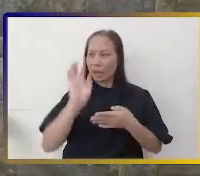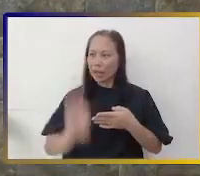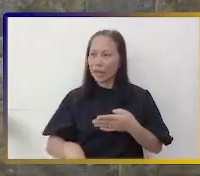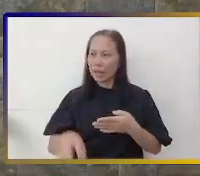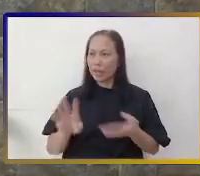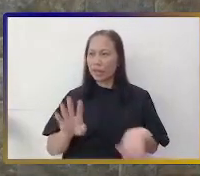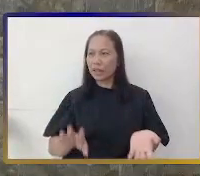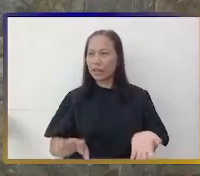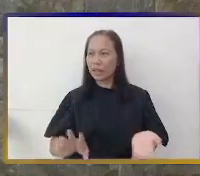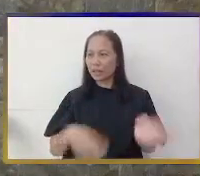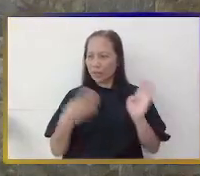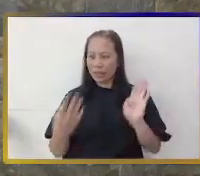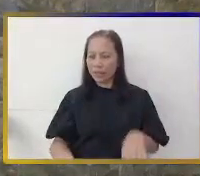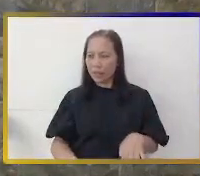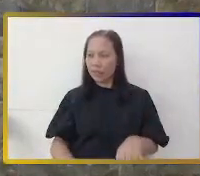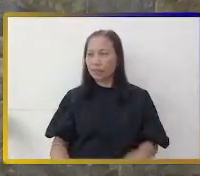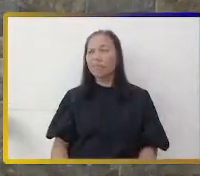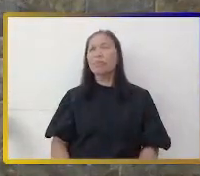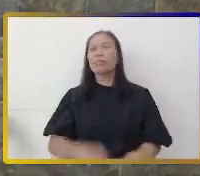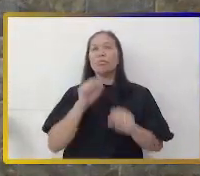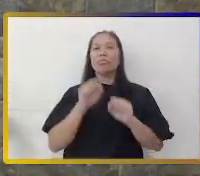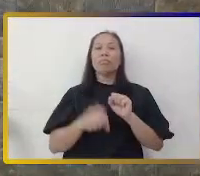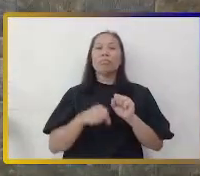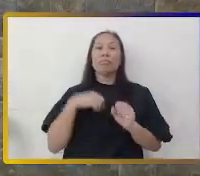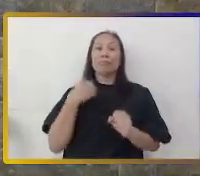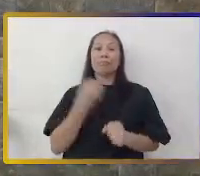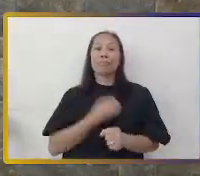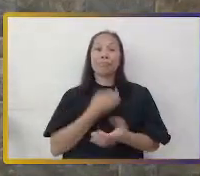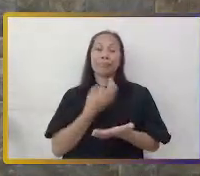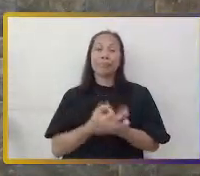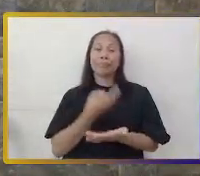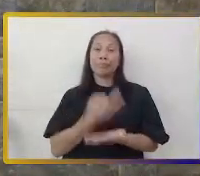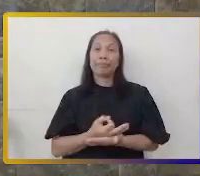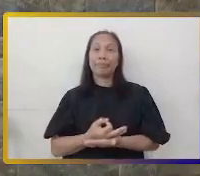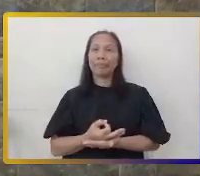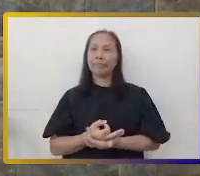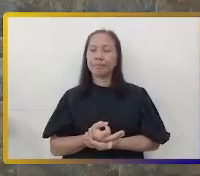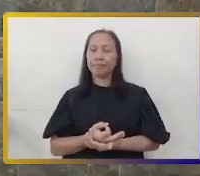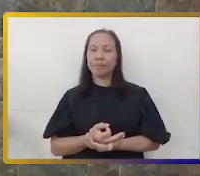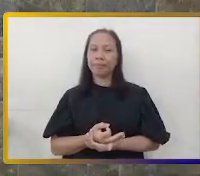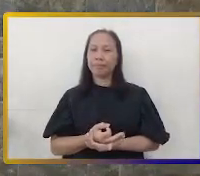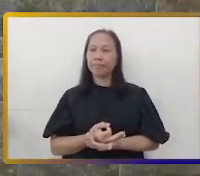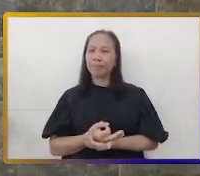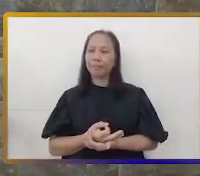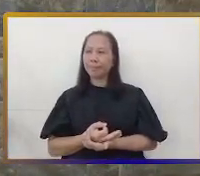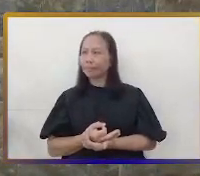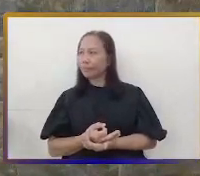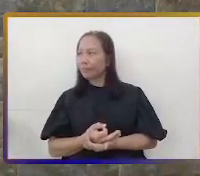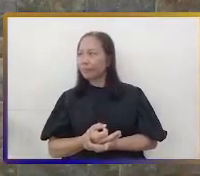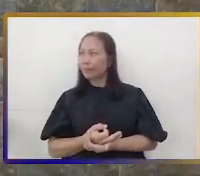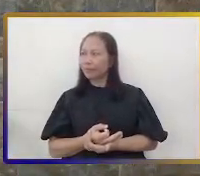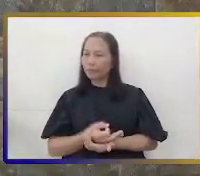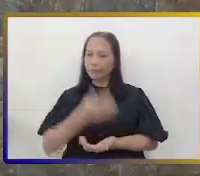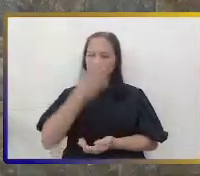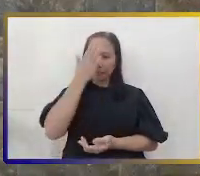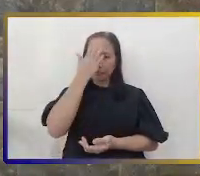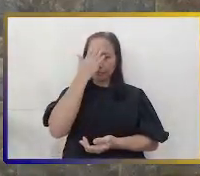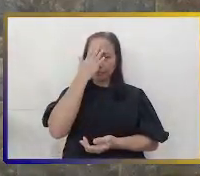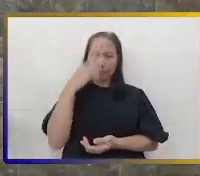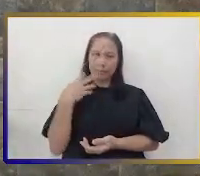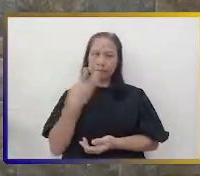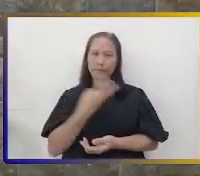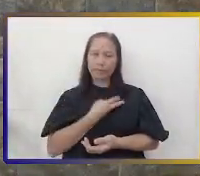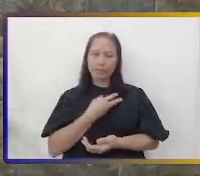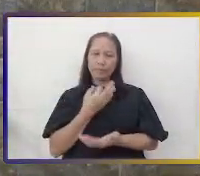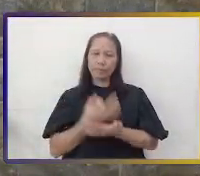kapatid yung pera natin sabi nga palagi ng Pastor natin ilagay natin sa isipan natin binigay niya yan dati alam naman natin to lahat money